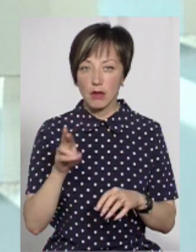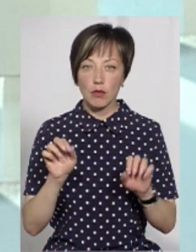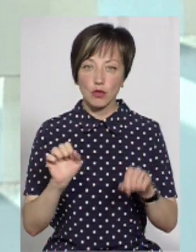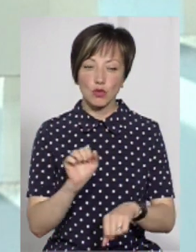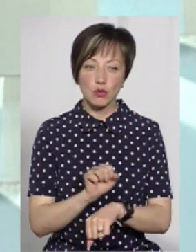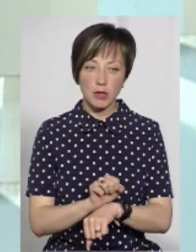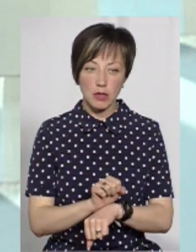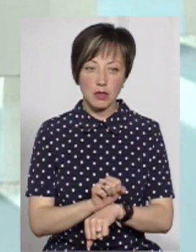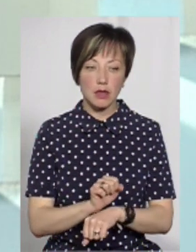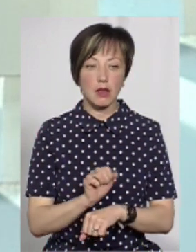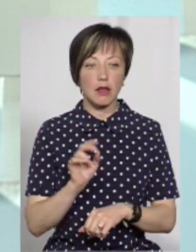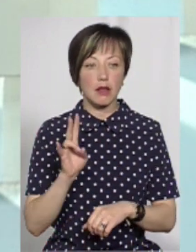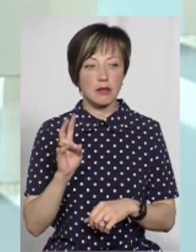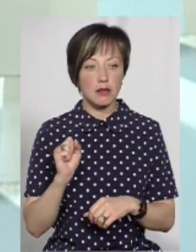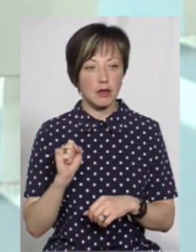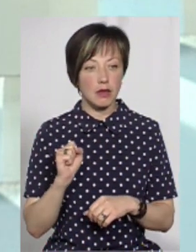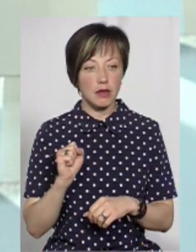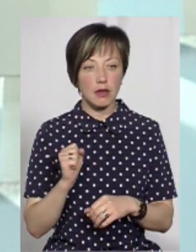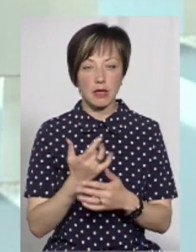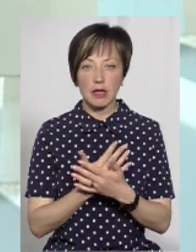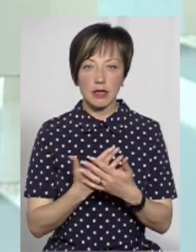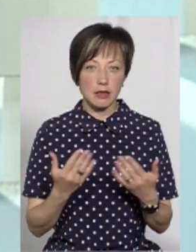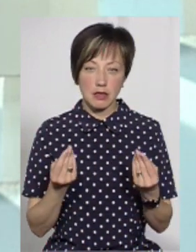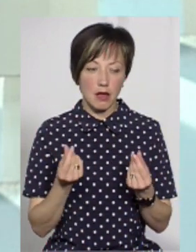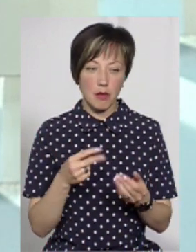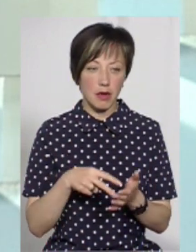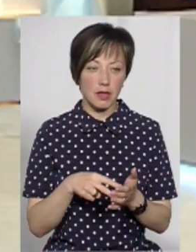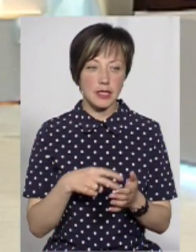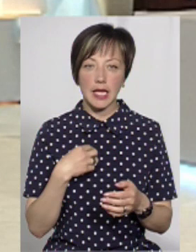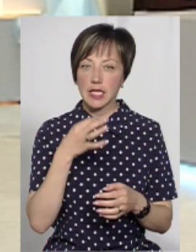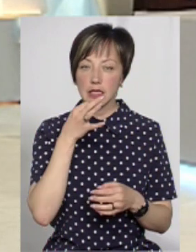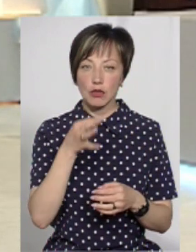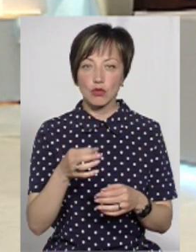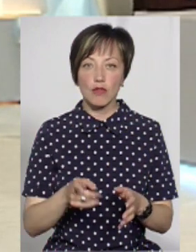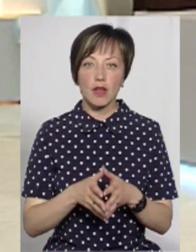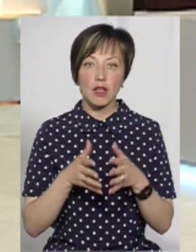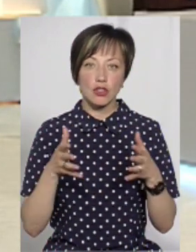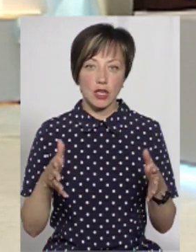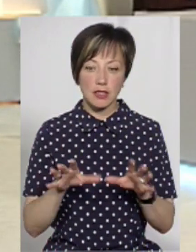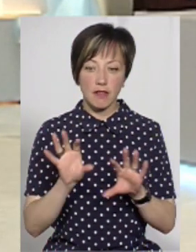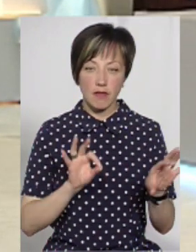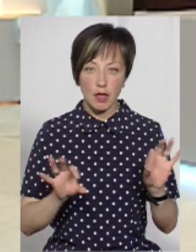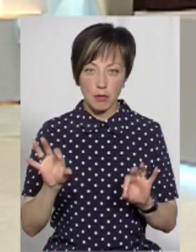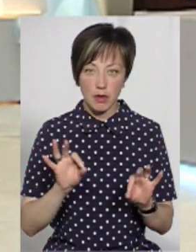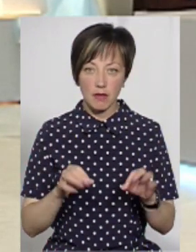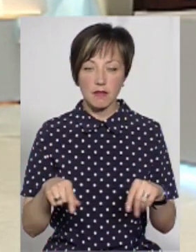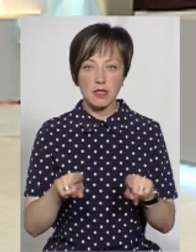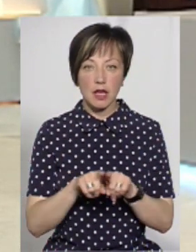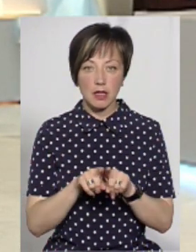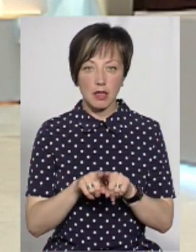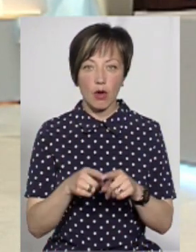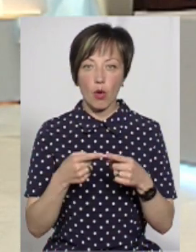можна зупинитися, причому на різний гаманець. Не скажу, що величезний вибір, тому що